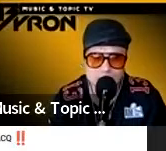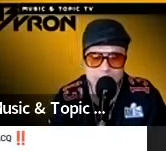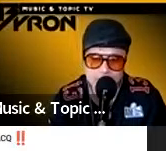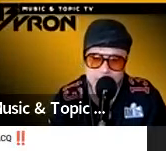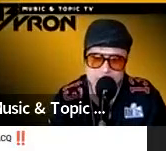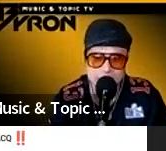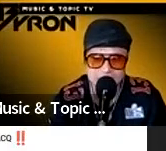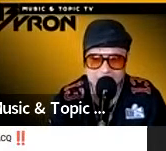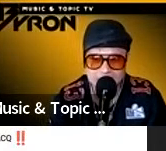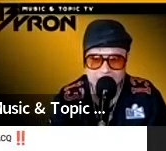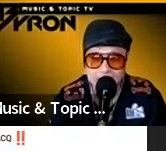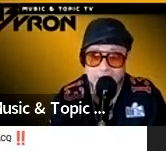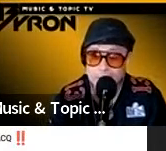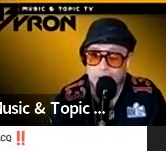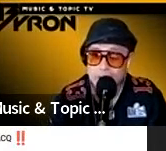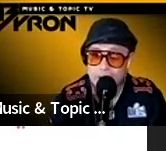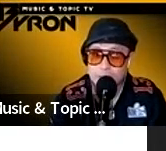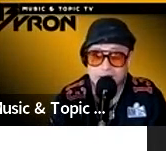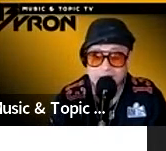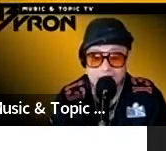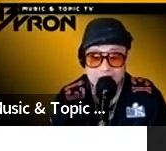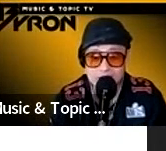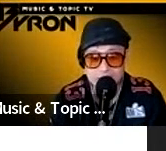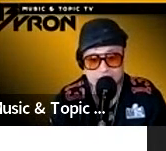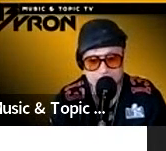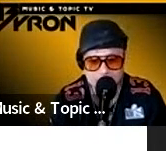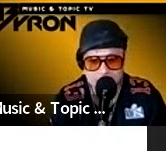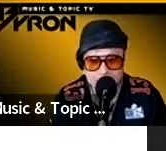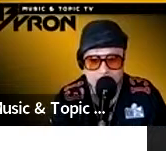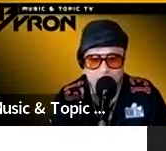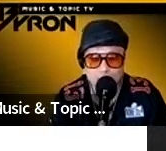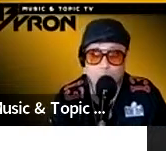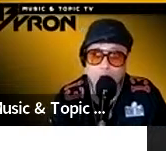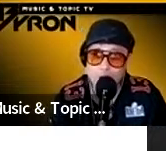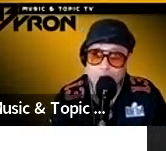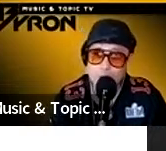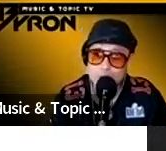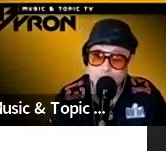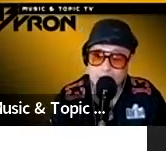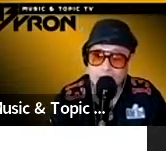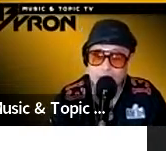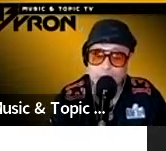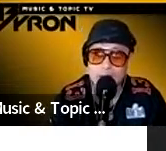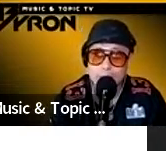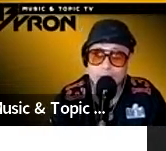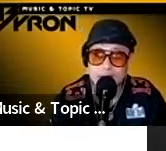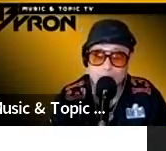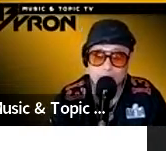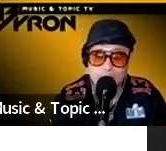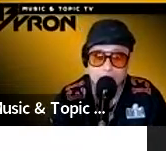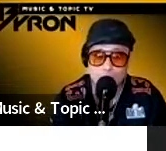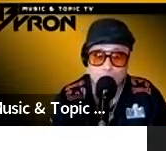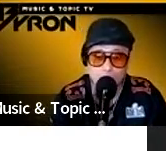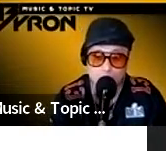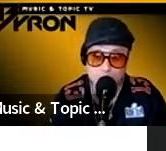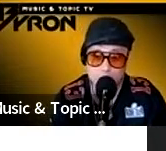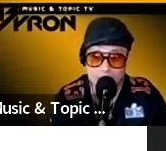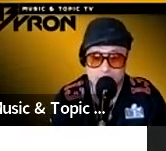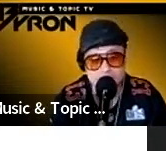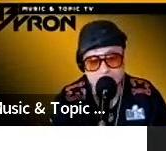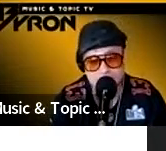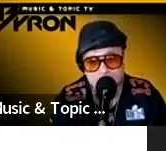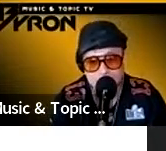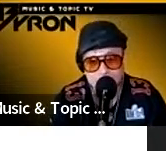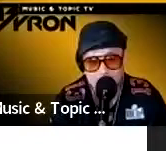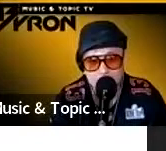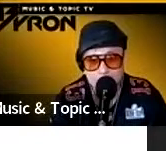anyone. Tama. Hindi ka mukha ng mga didisit. Kung ano ang gusto nila, yun dapat ang gawin ng Pangulong Bongbong